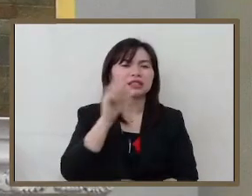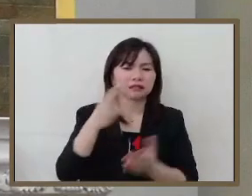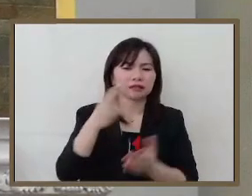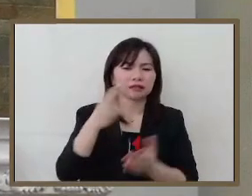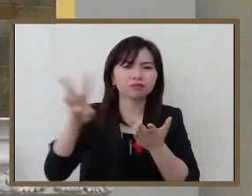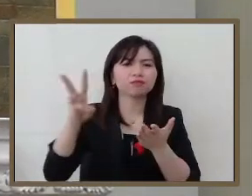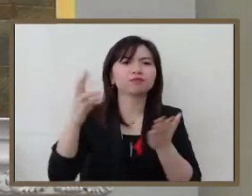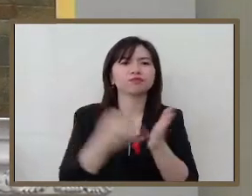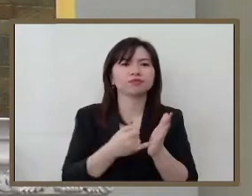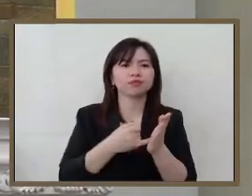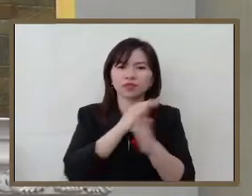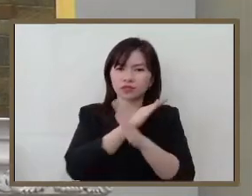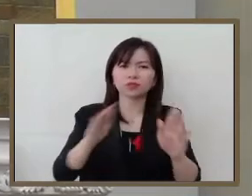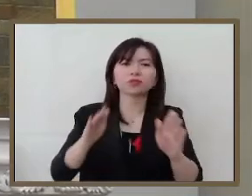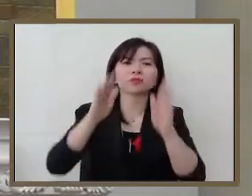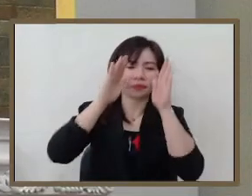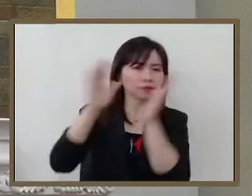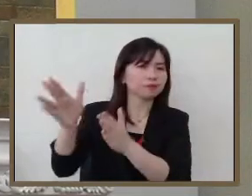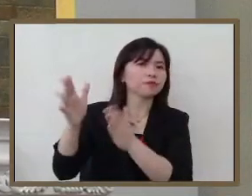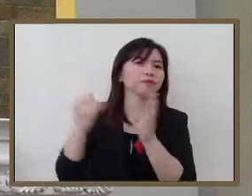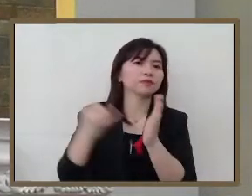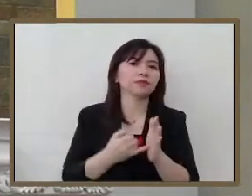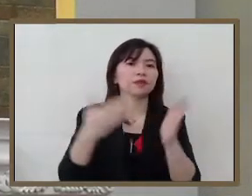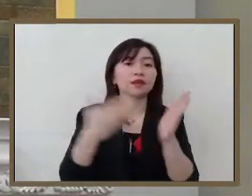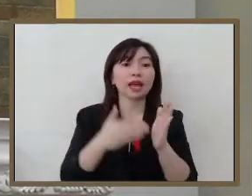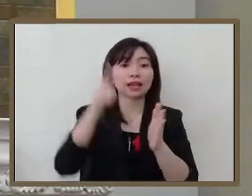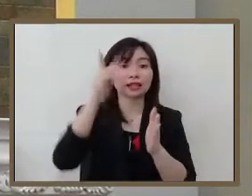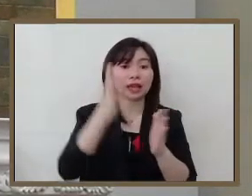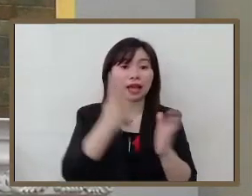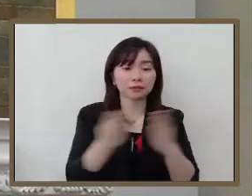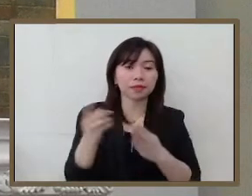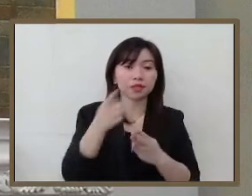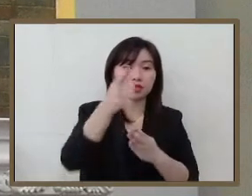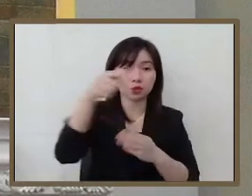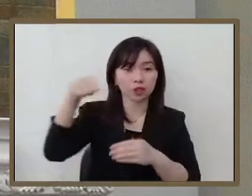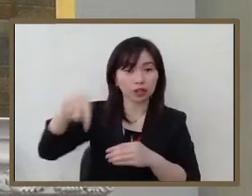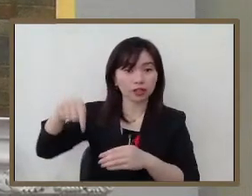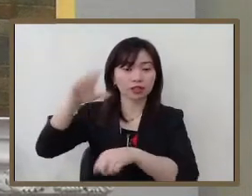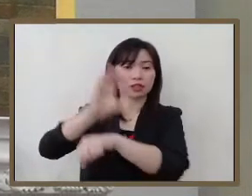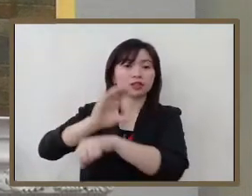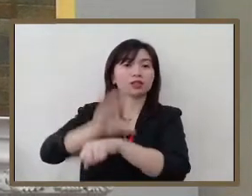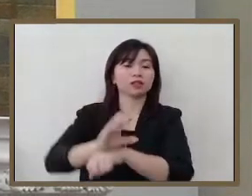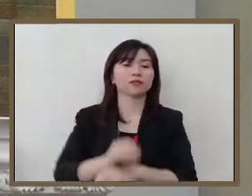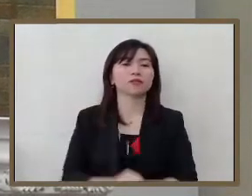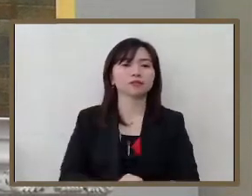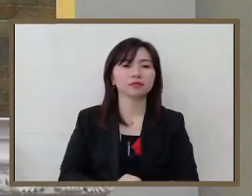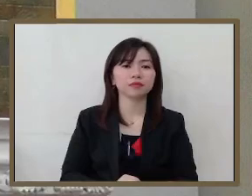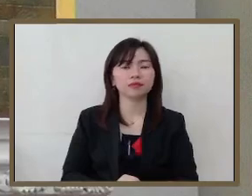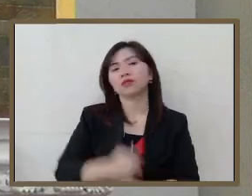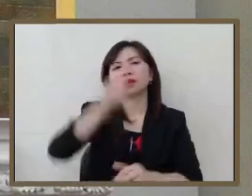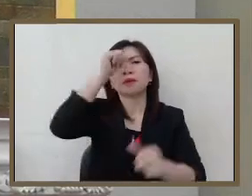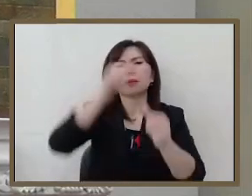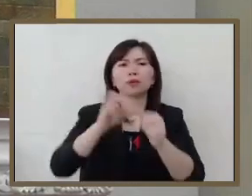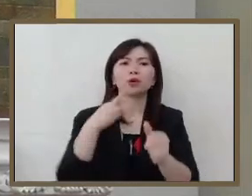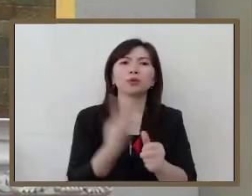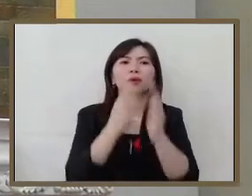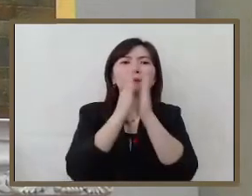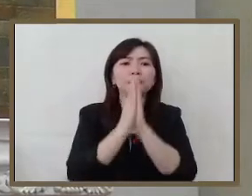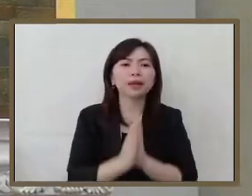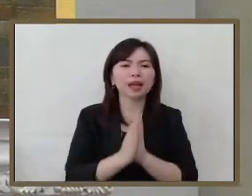Dinala ka ng Diyos dito. Sabi ko nga nung Sunday afternoon, grabe ang panalangin natin na muling makabalik tayo sa